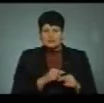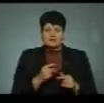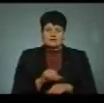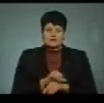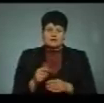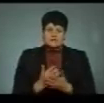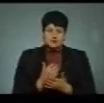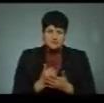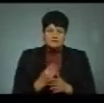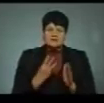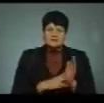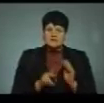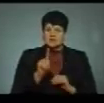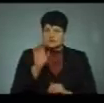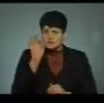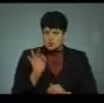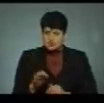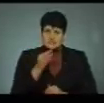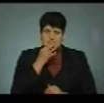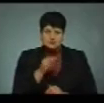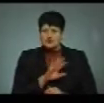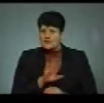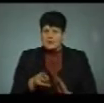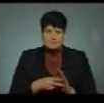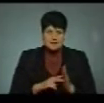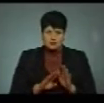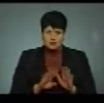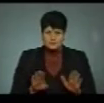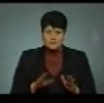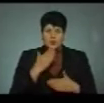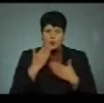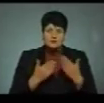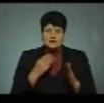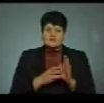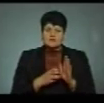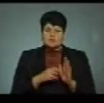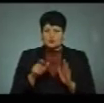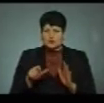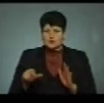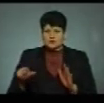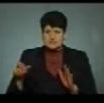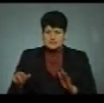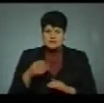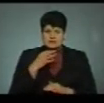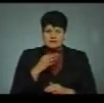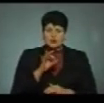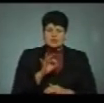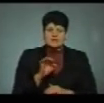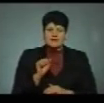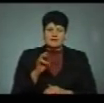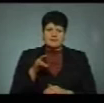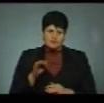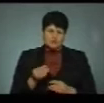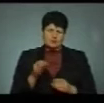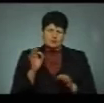цьогоріч. 81% опитаних відповів, що не планує. Опитали 800 осіб, розповів Олексій Антипович. За його словами, похибка